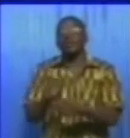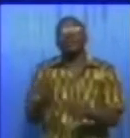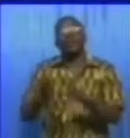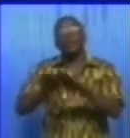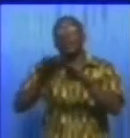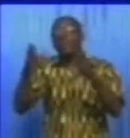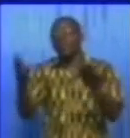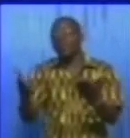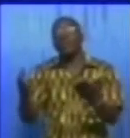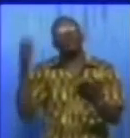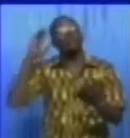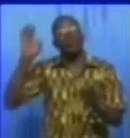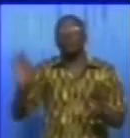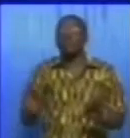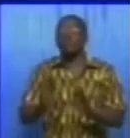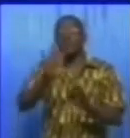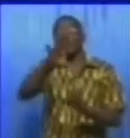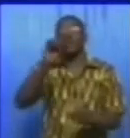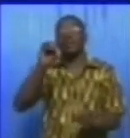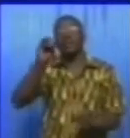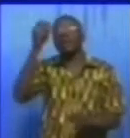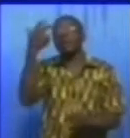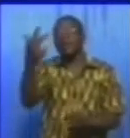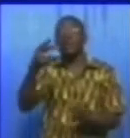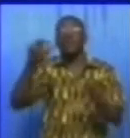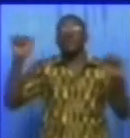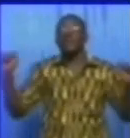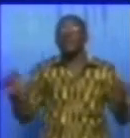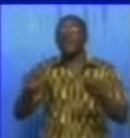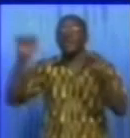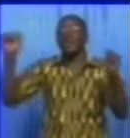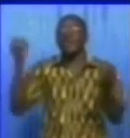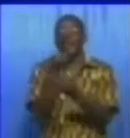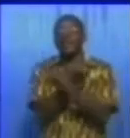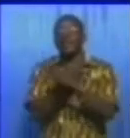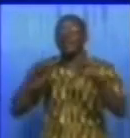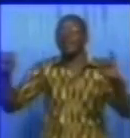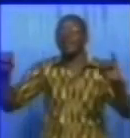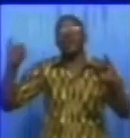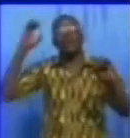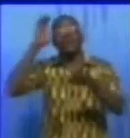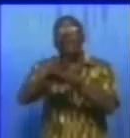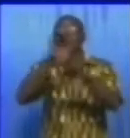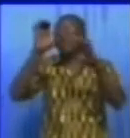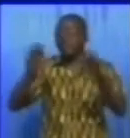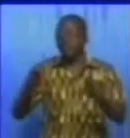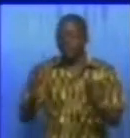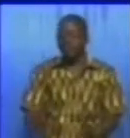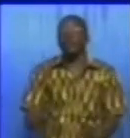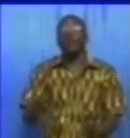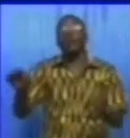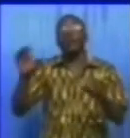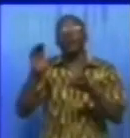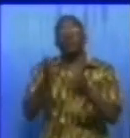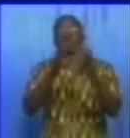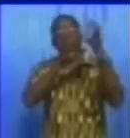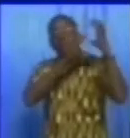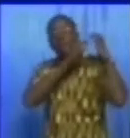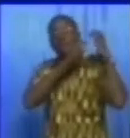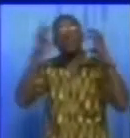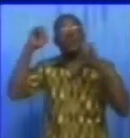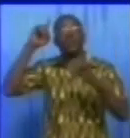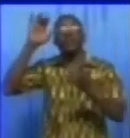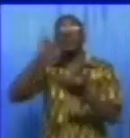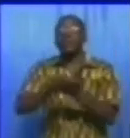faveur donc de la commémoration du 53e anniversaire de l'indépendance. Et selon l'entrepreneur en charge de l'ouvrage, le stade pourra